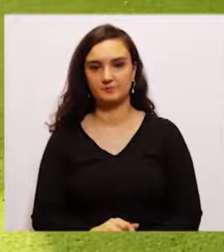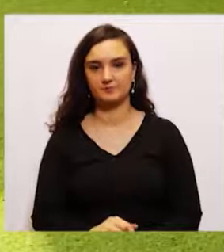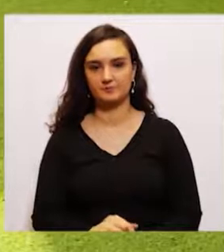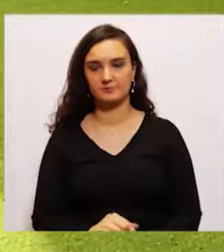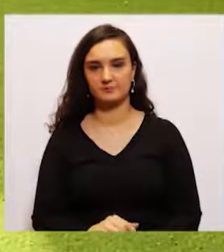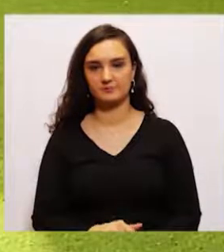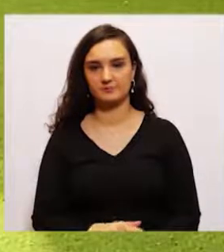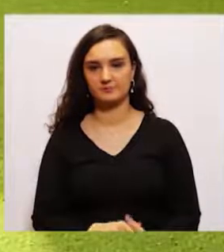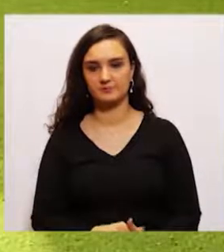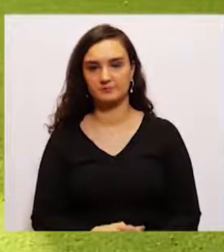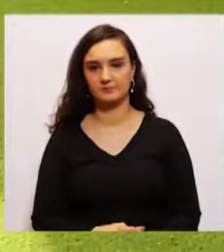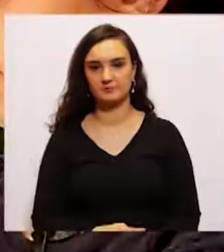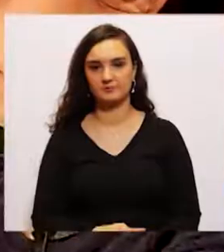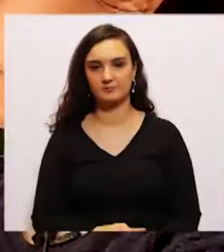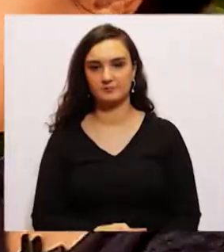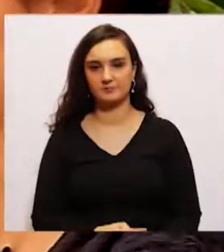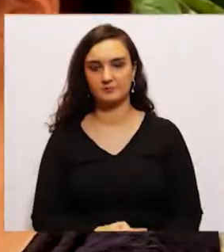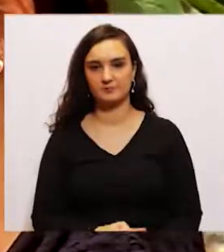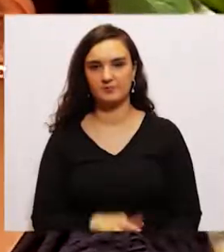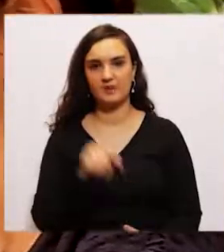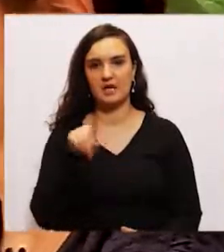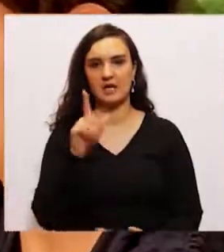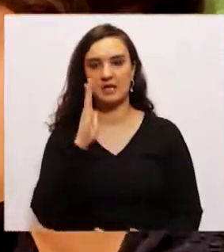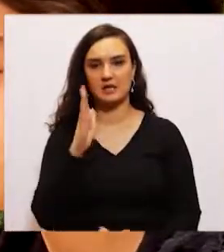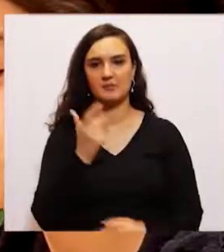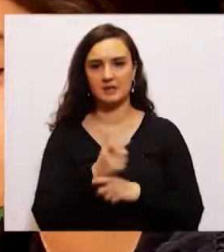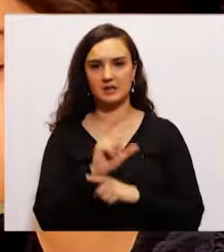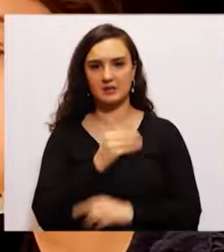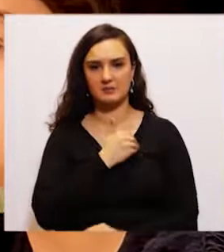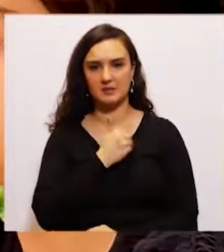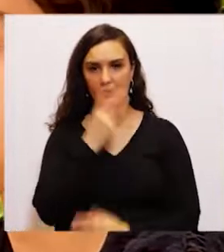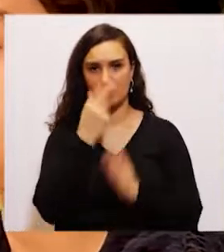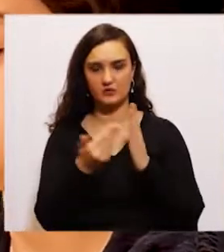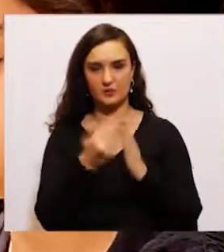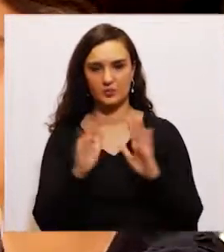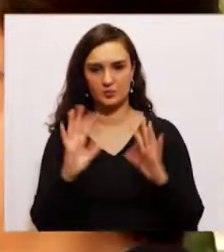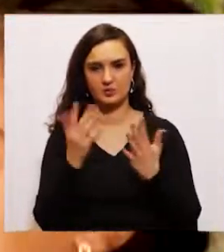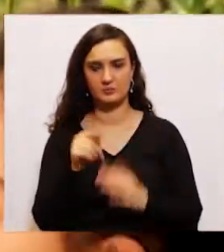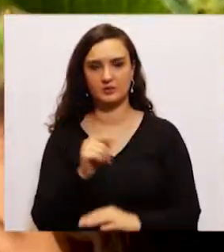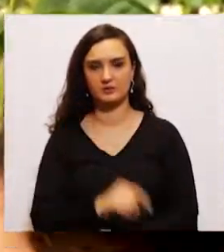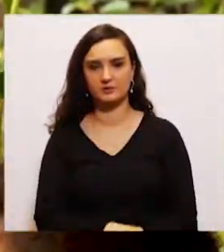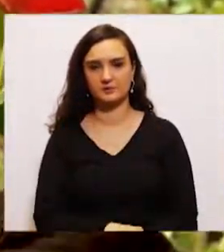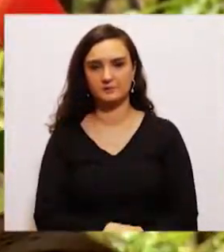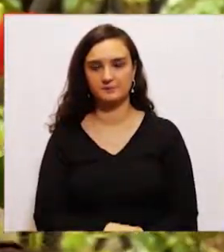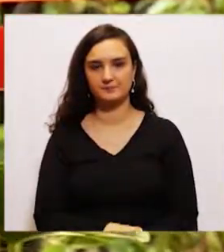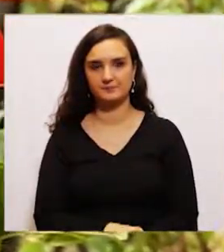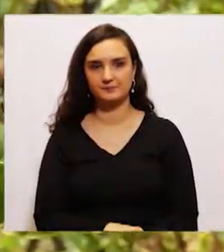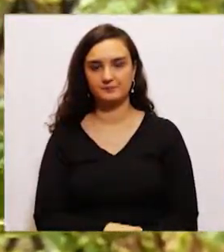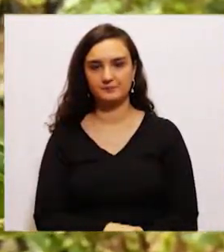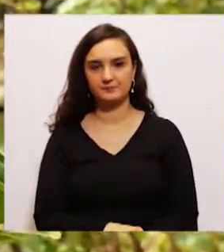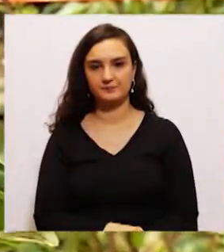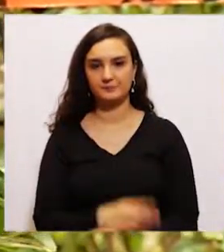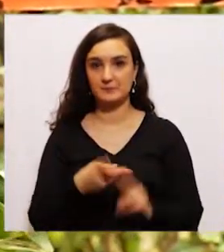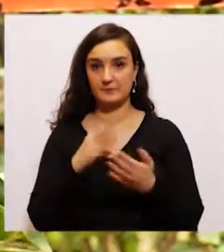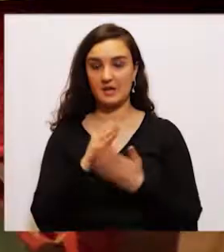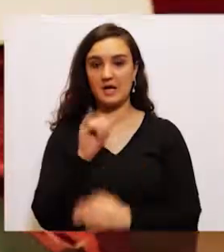როგორი ძაღლია. აკა აქ რა იქნება? აი მე ძალიან მინდა რომ განახოთ უცფად. აი ეს არის